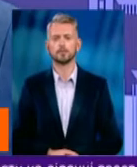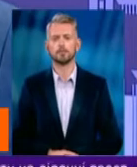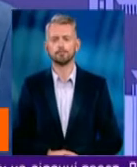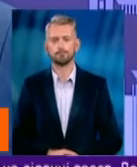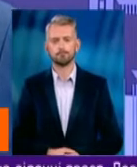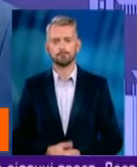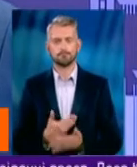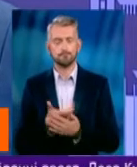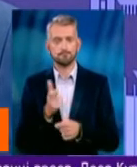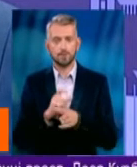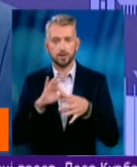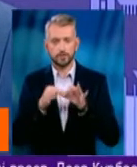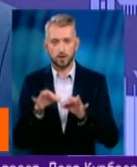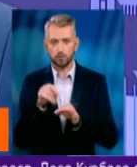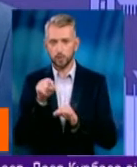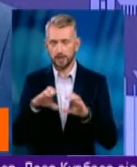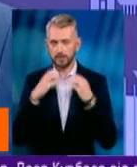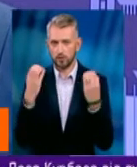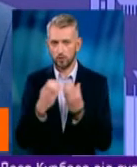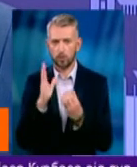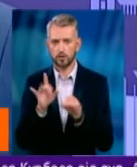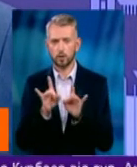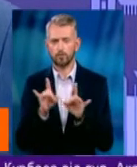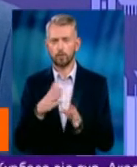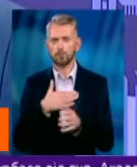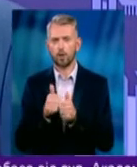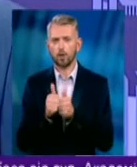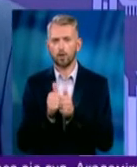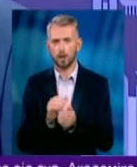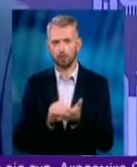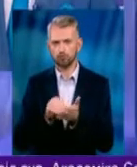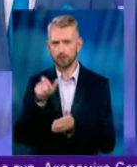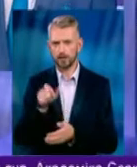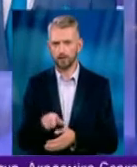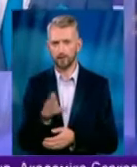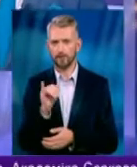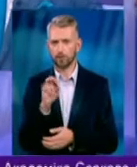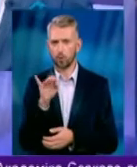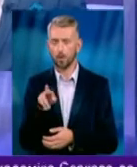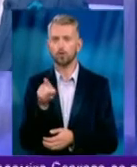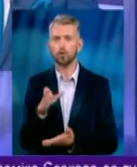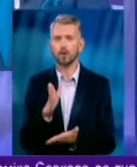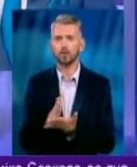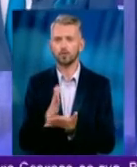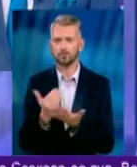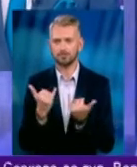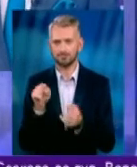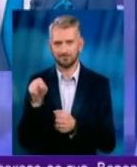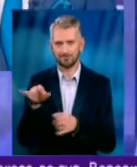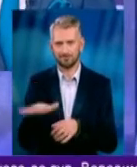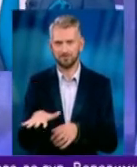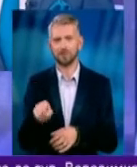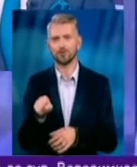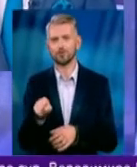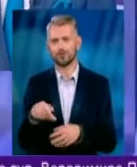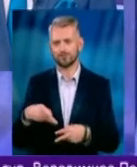Ну, більш детальніше про цей стадіон розповість моя колега, журналістка Вікторія Кісельова. Вона перебуває зараз саме там, з нами